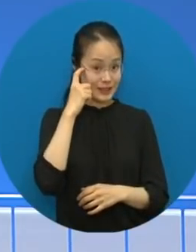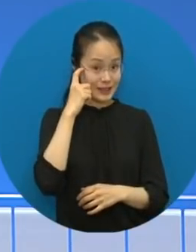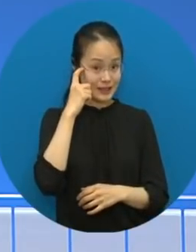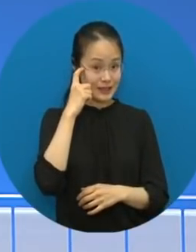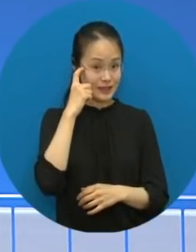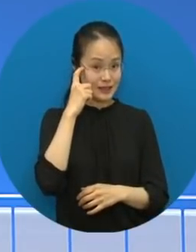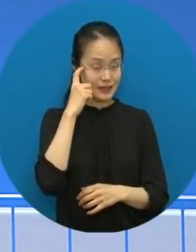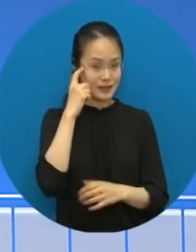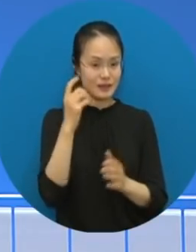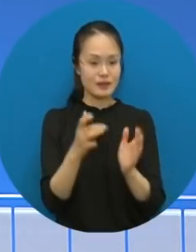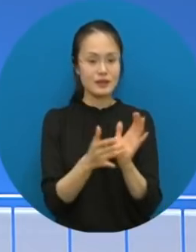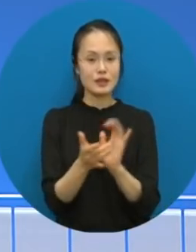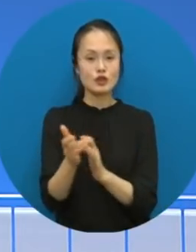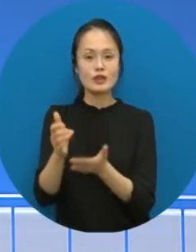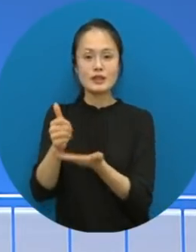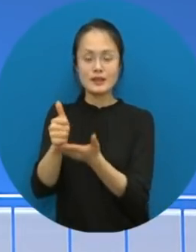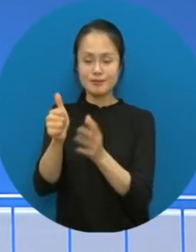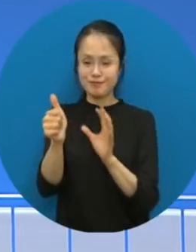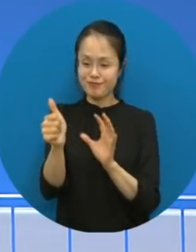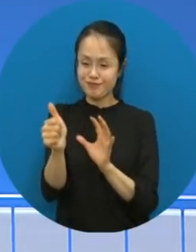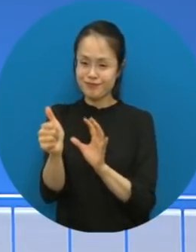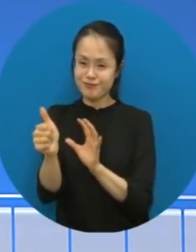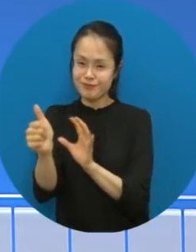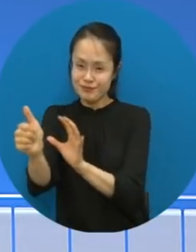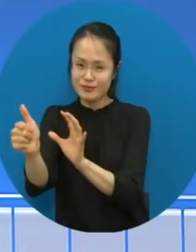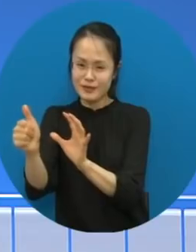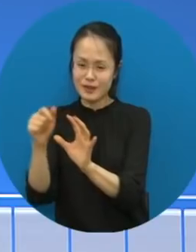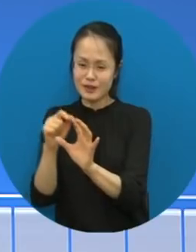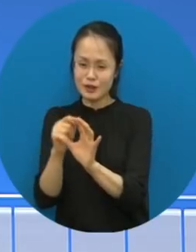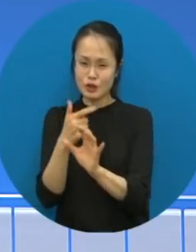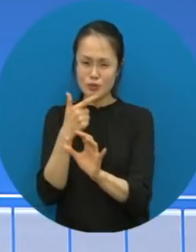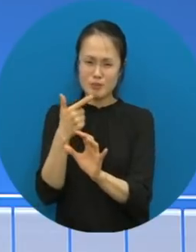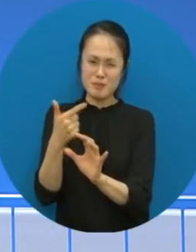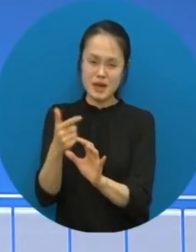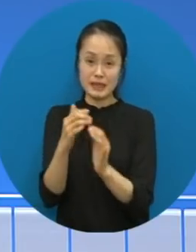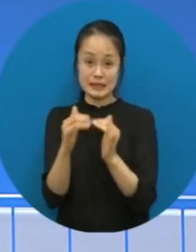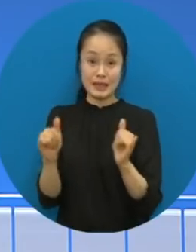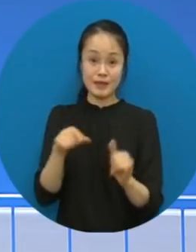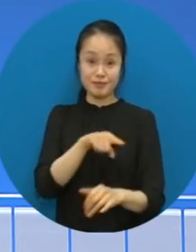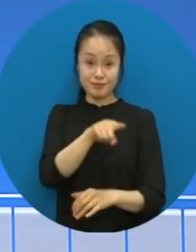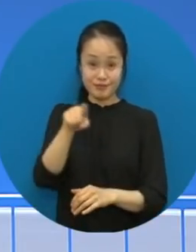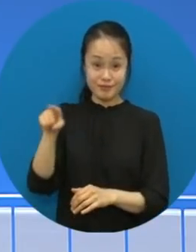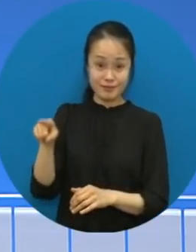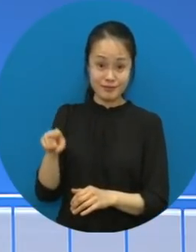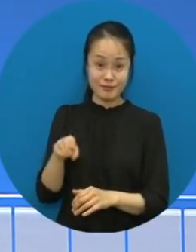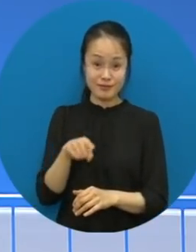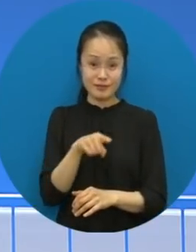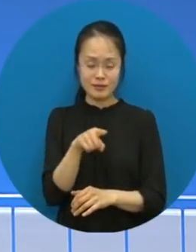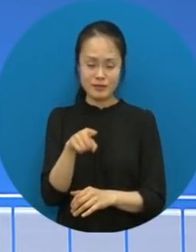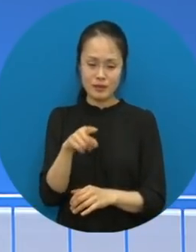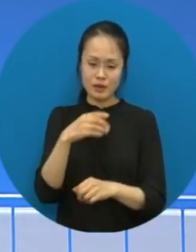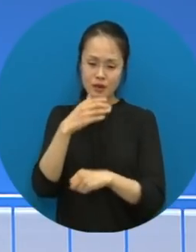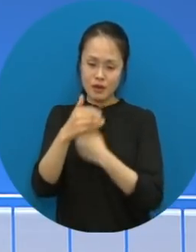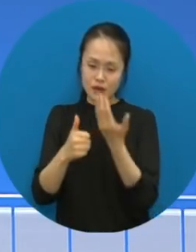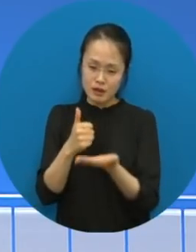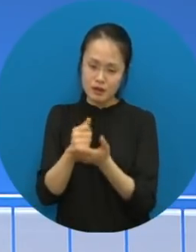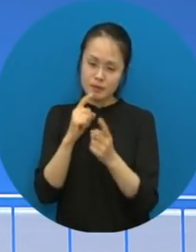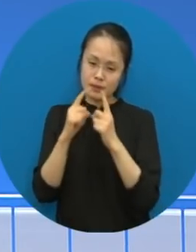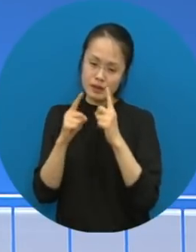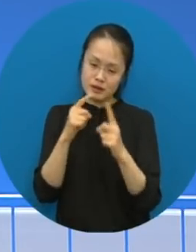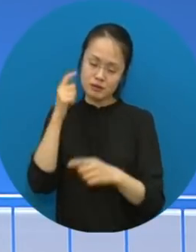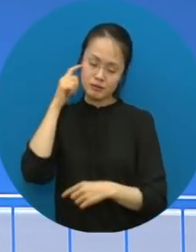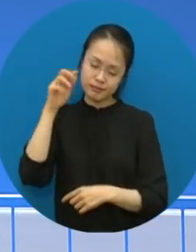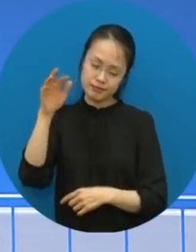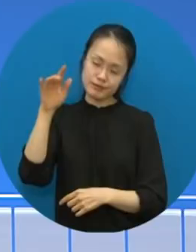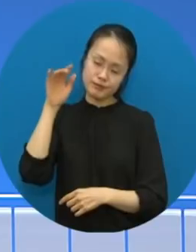예수님께서 예수님을 따라다니던 수많은 사람들을 바라보시고 말씀에 고파있던 그들,